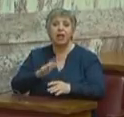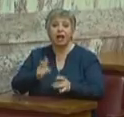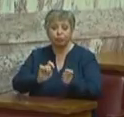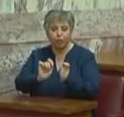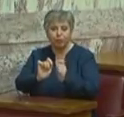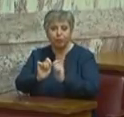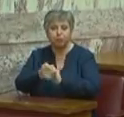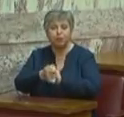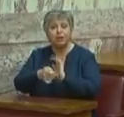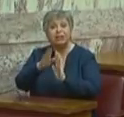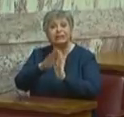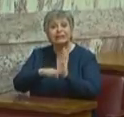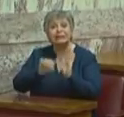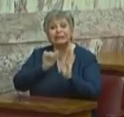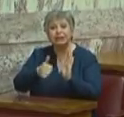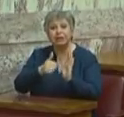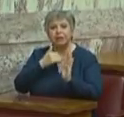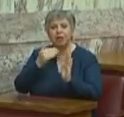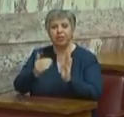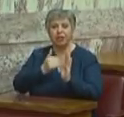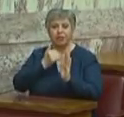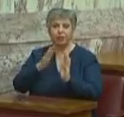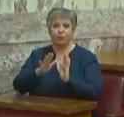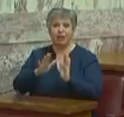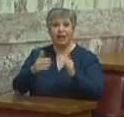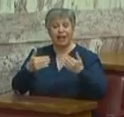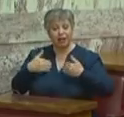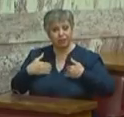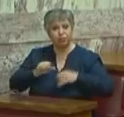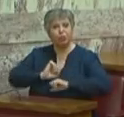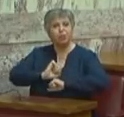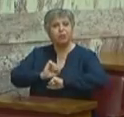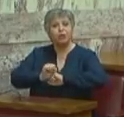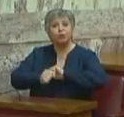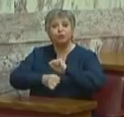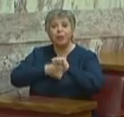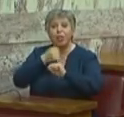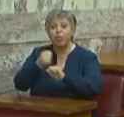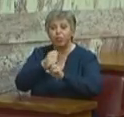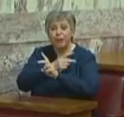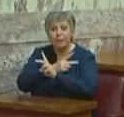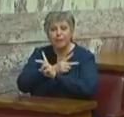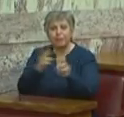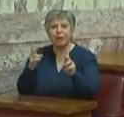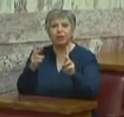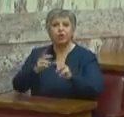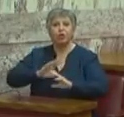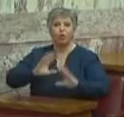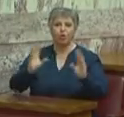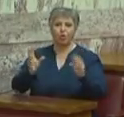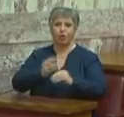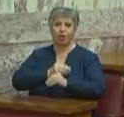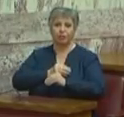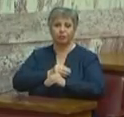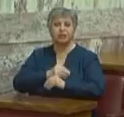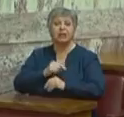αναθεώρησης και η προσπάθεια εξυγίασης του πολιτικού σκηνικού μένει για άλλη μια φορά